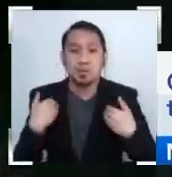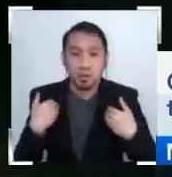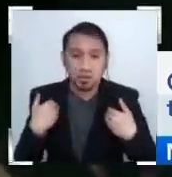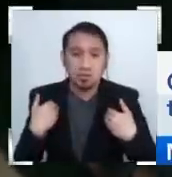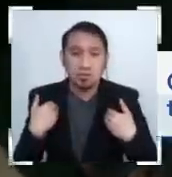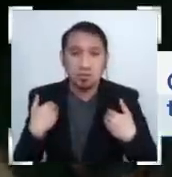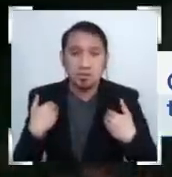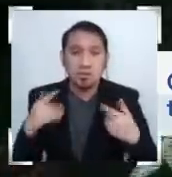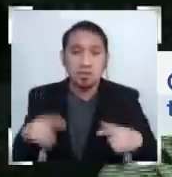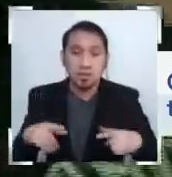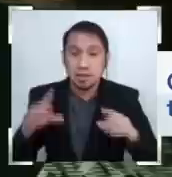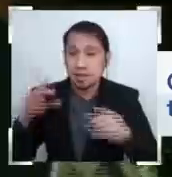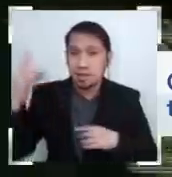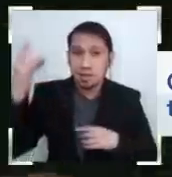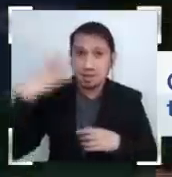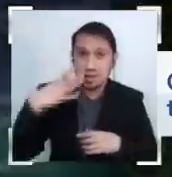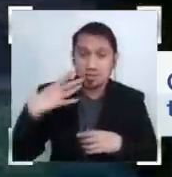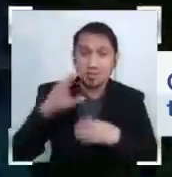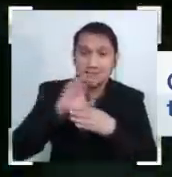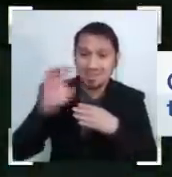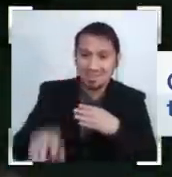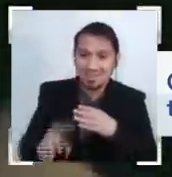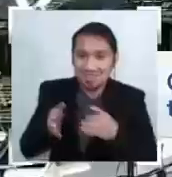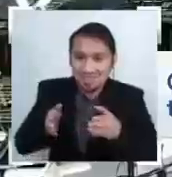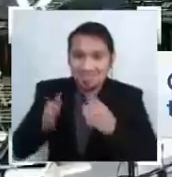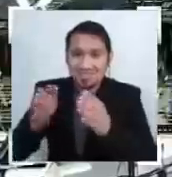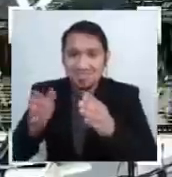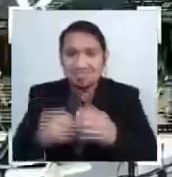light at the end of the tunnel. Ganun eh.